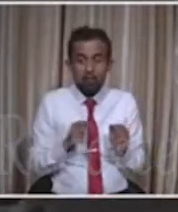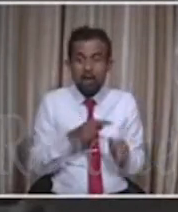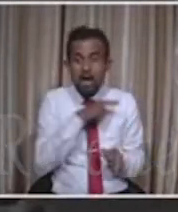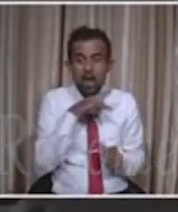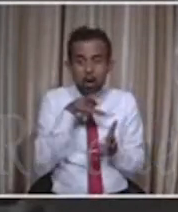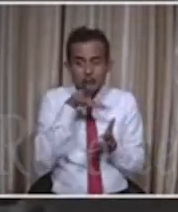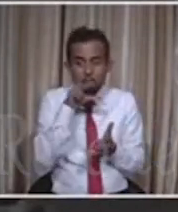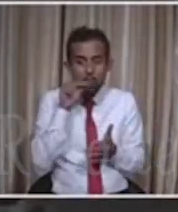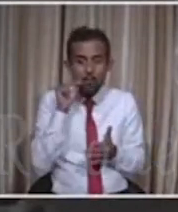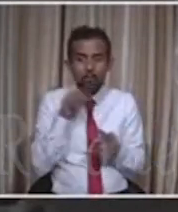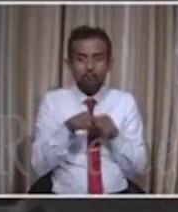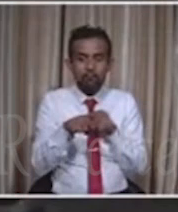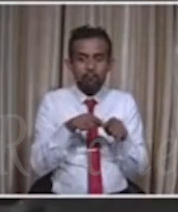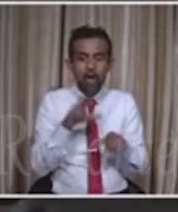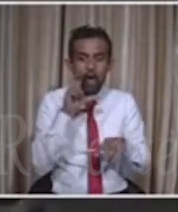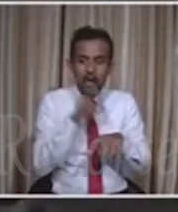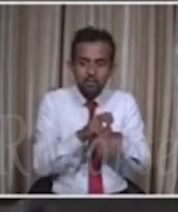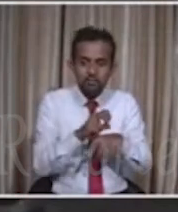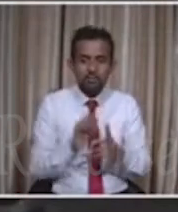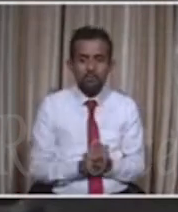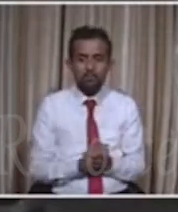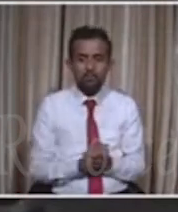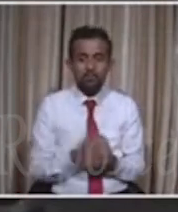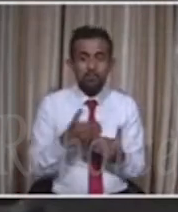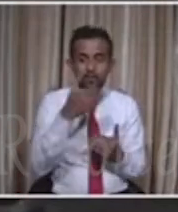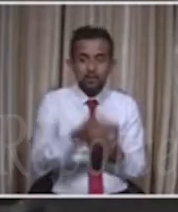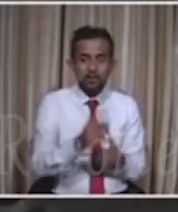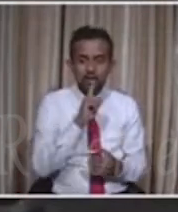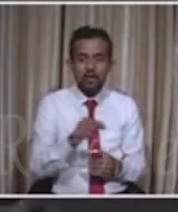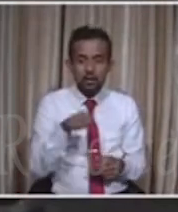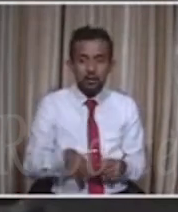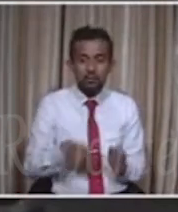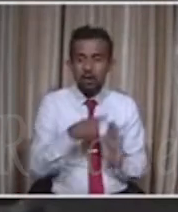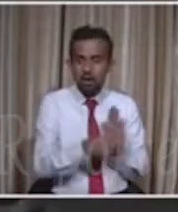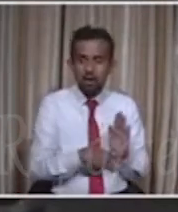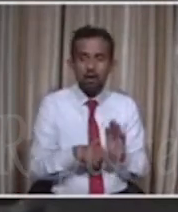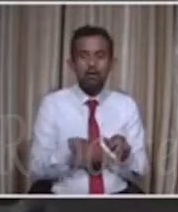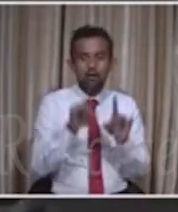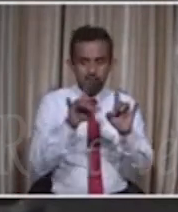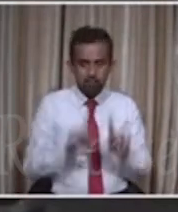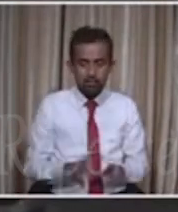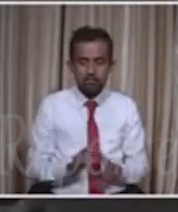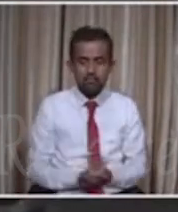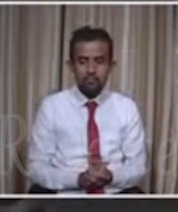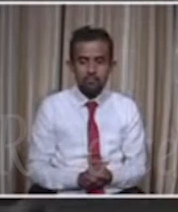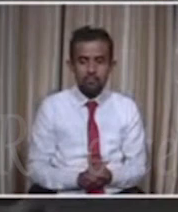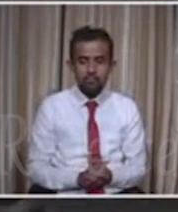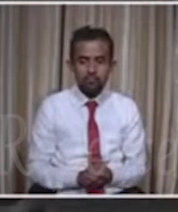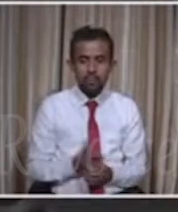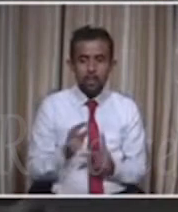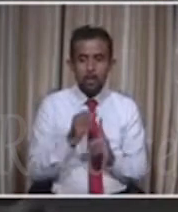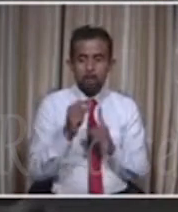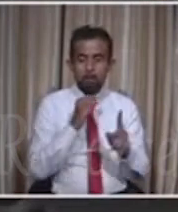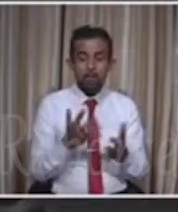බොනවා ඒ වගේම හප කරනවා. ඊළඟට කියන්න ඕනේ අද මේ රටත් ඒ තැනට පත් කරලා තියෙනවා. මේ